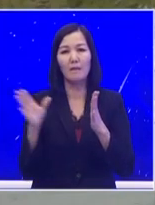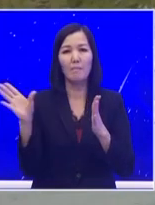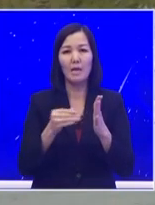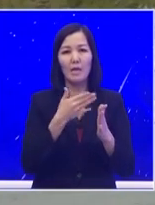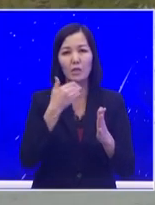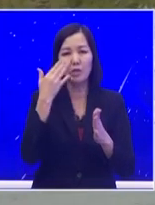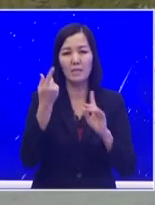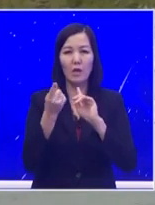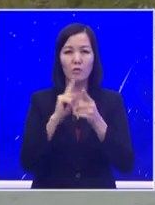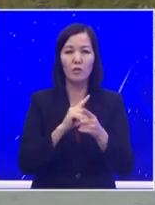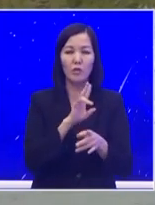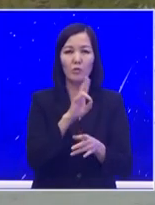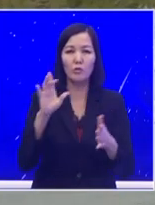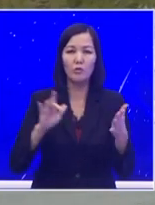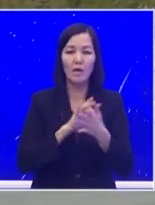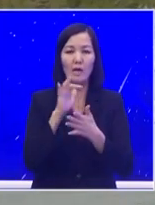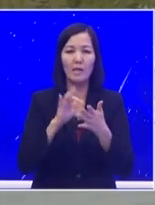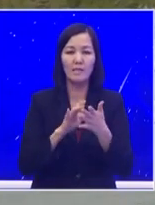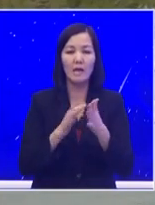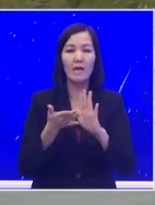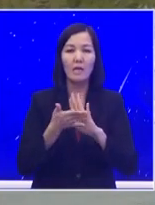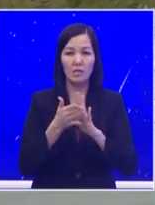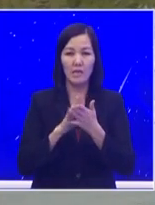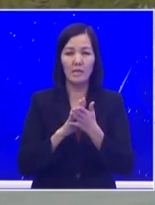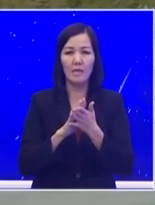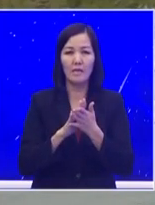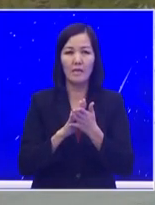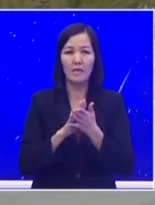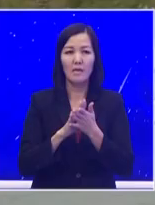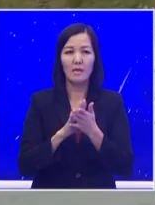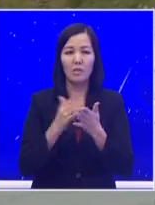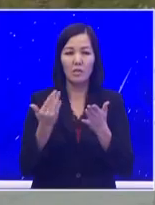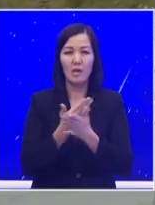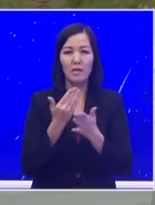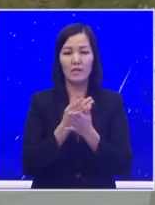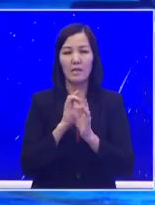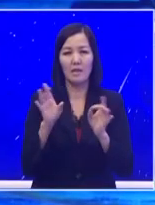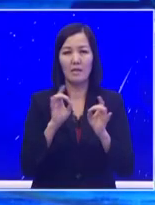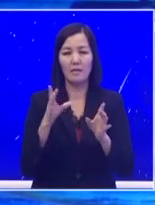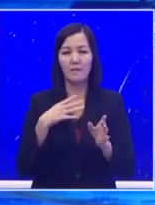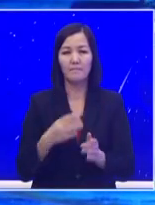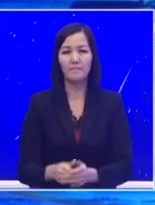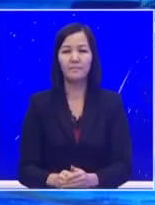шегерді. Әзірге елордадағы ахуал осындай. Әзиза Ғазезқызы, Ринат Өтеев, Нұр-Сұлтан.